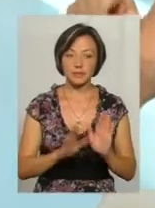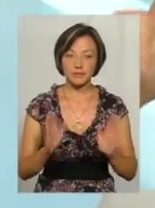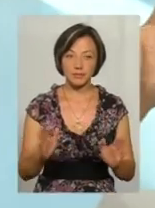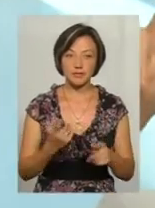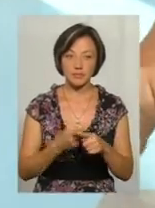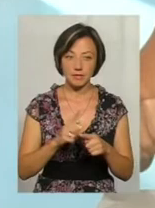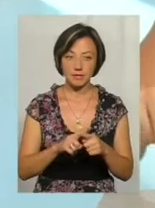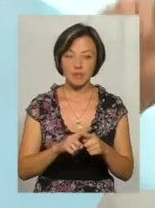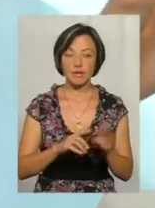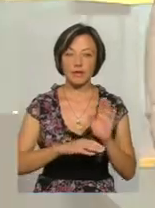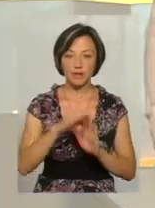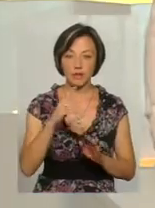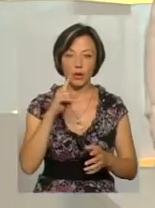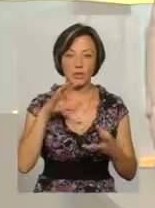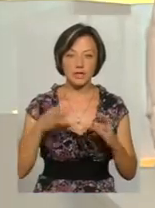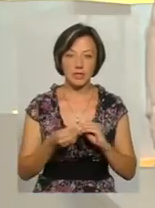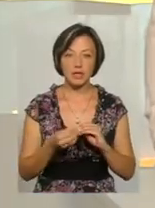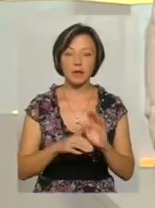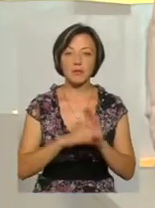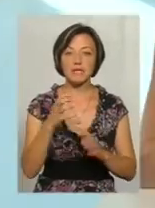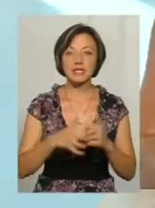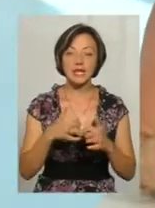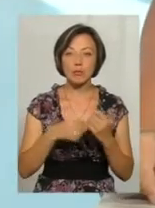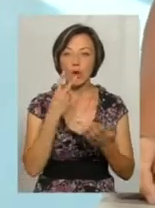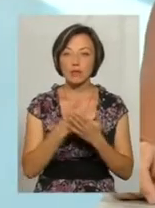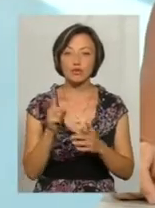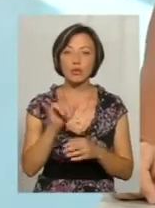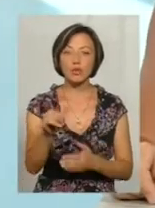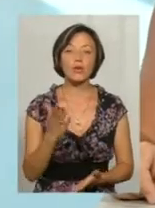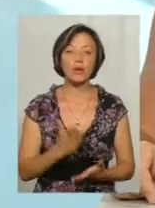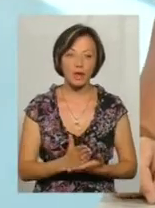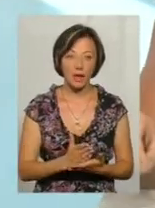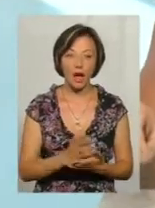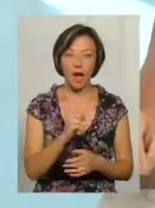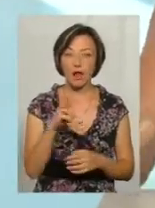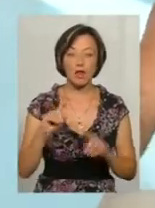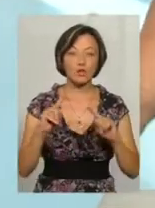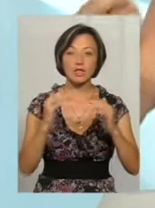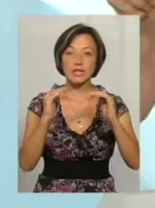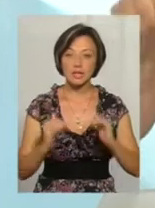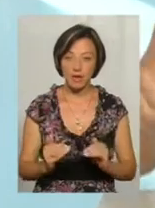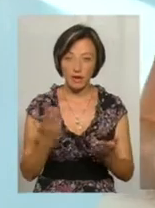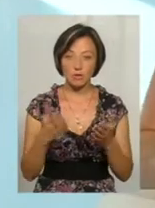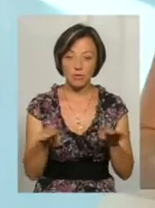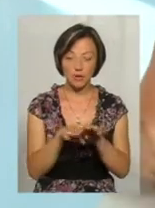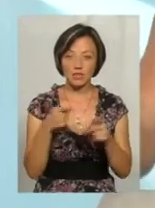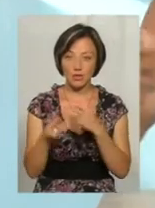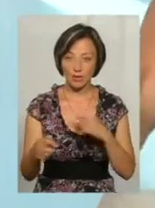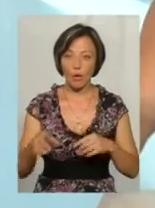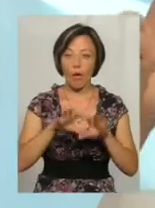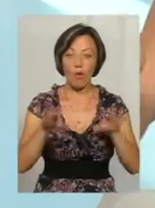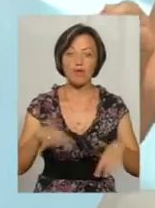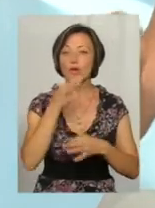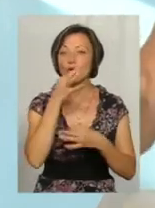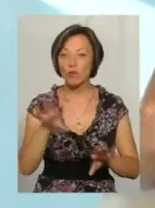що це найбільша там оцінка, але вона найвища серед тих показників, що в нього є. Але вона дуже низька, якщо взяти порівняно з іншими головами любу